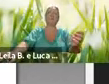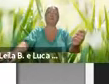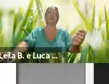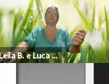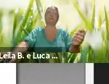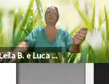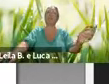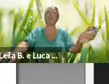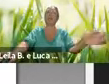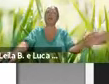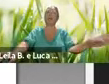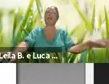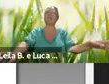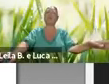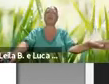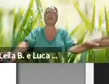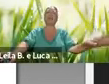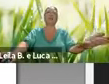realizzato,